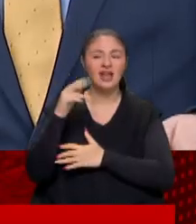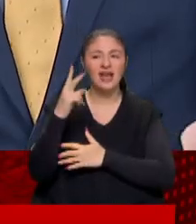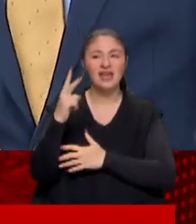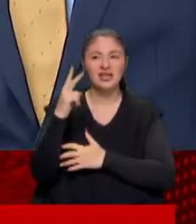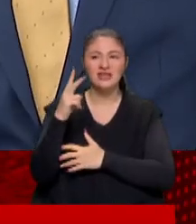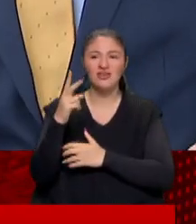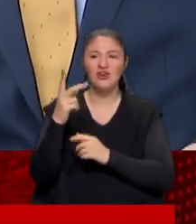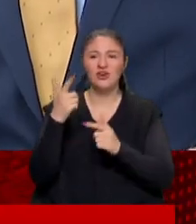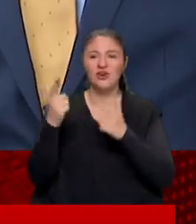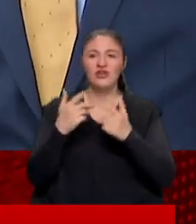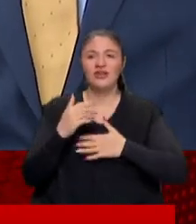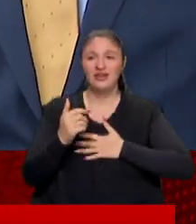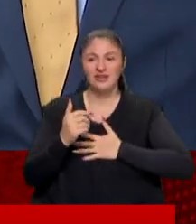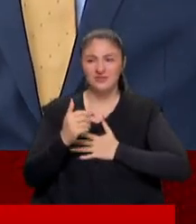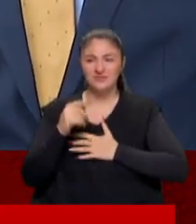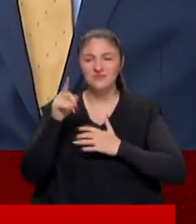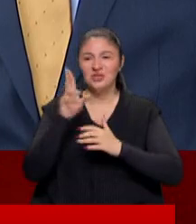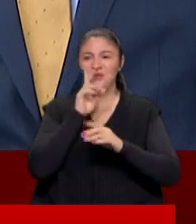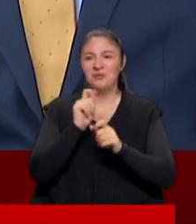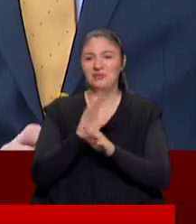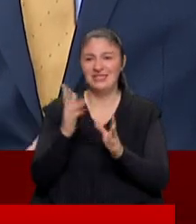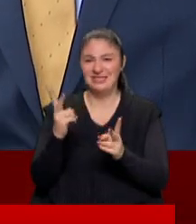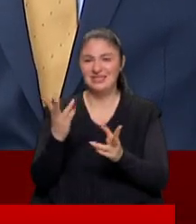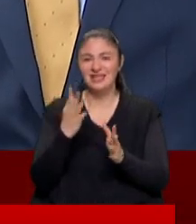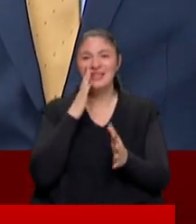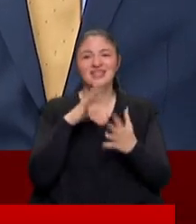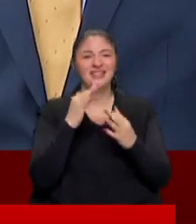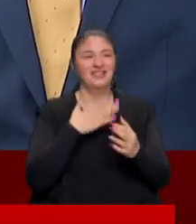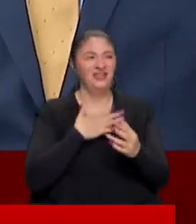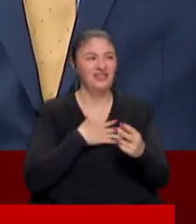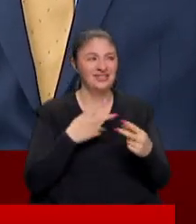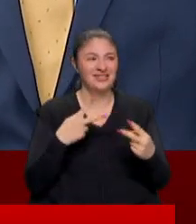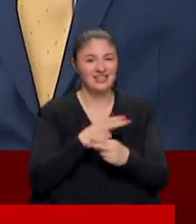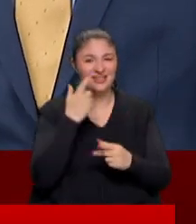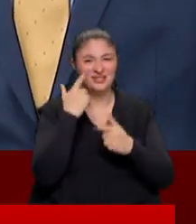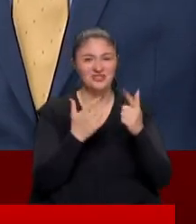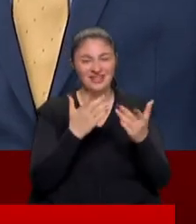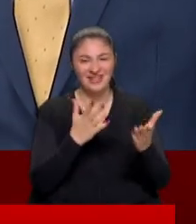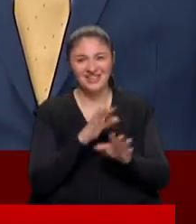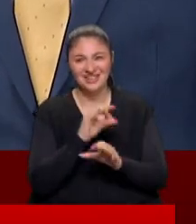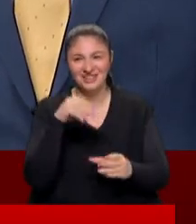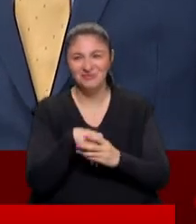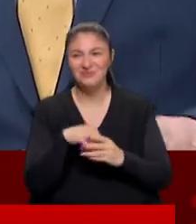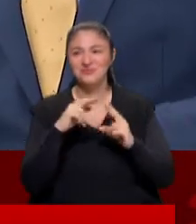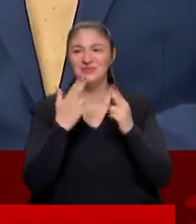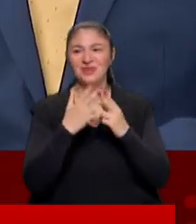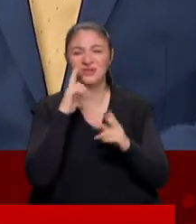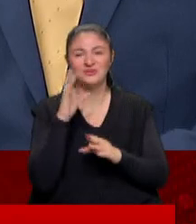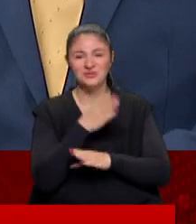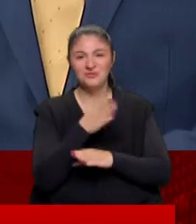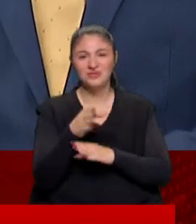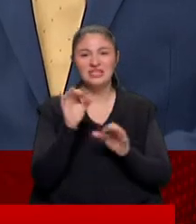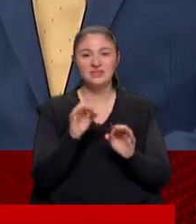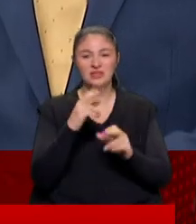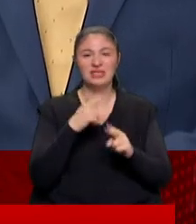iki görüntüyle de burayı sonlandırabiliriz. İnsanın nefesini kesen görüntülerle tamamladık dünya turumuzu.